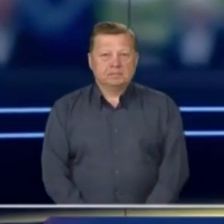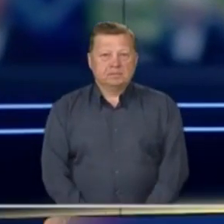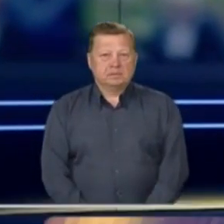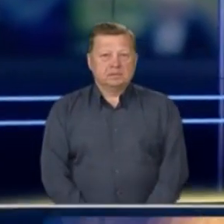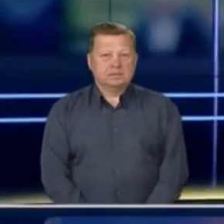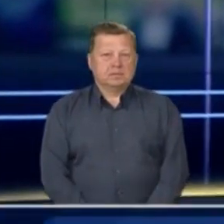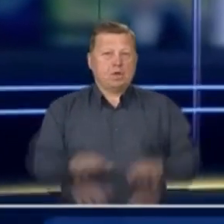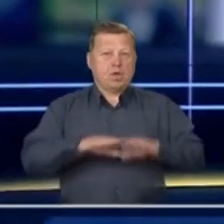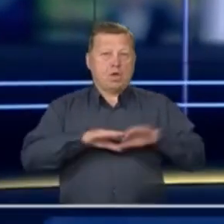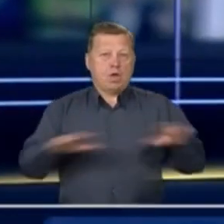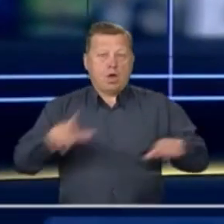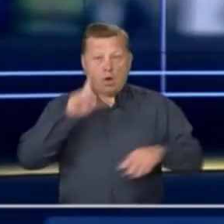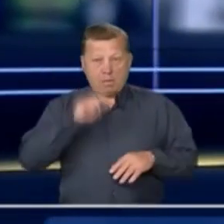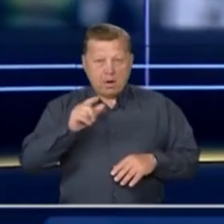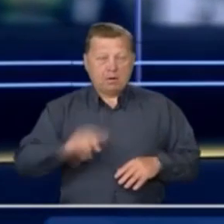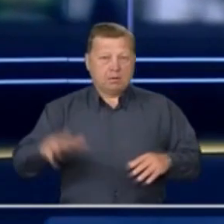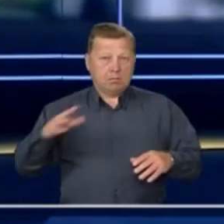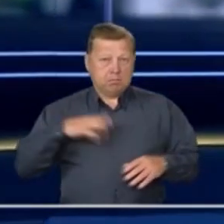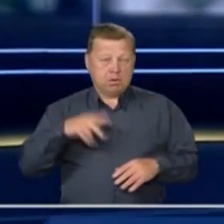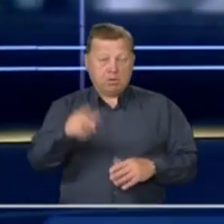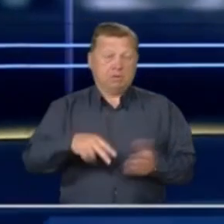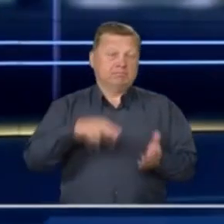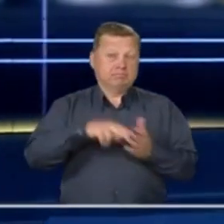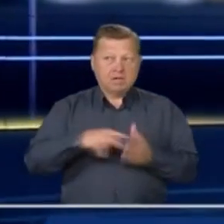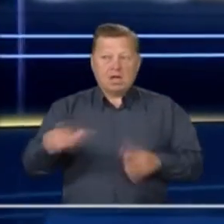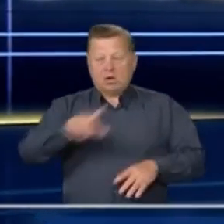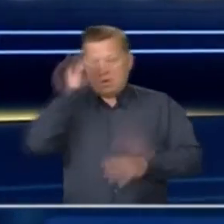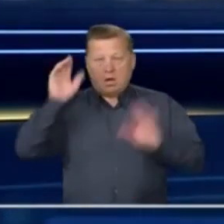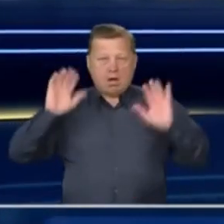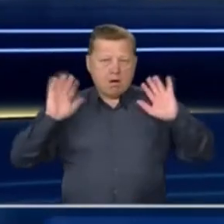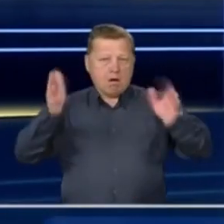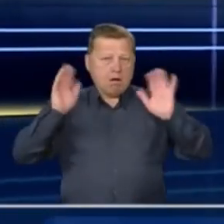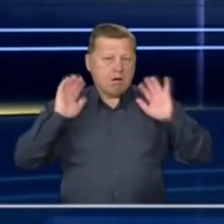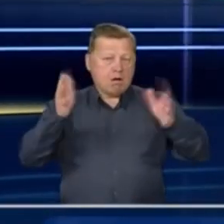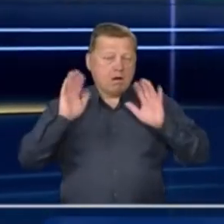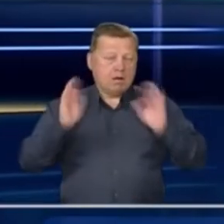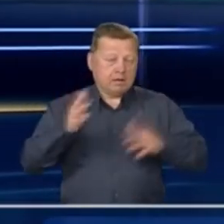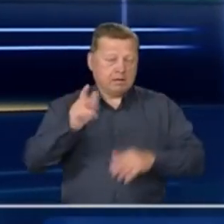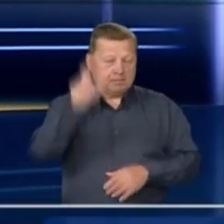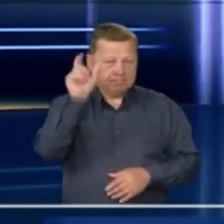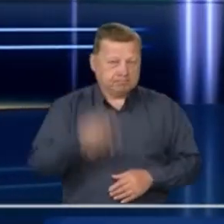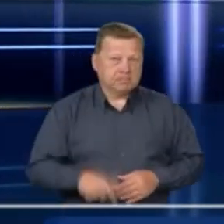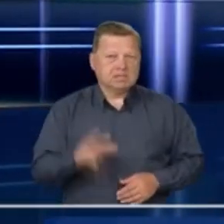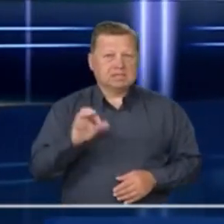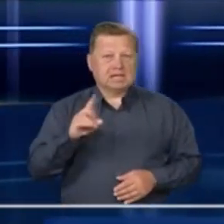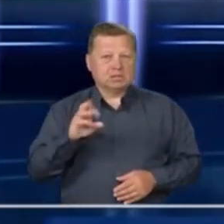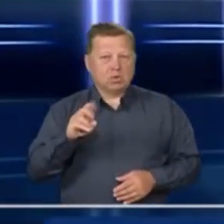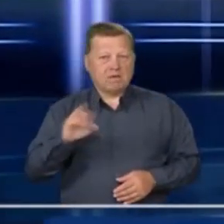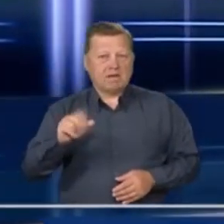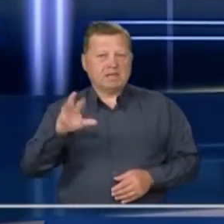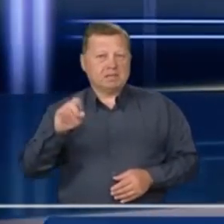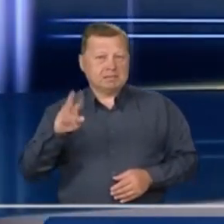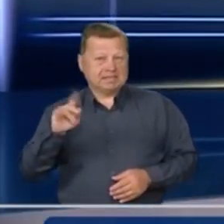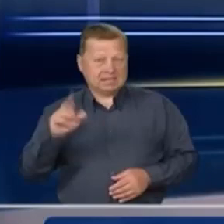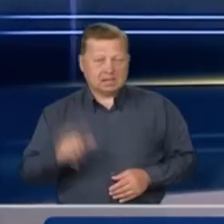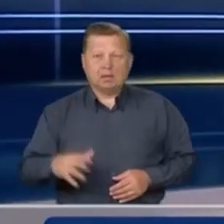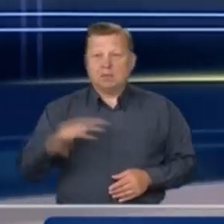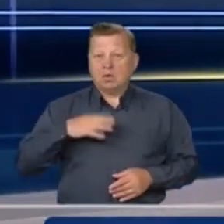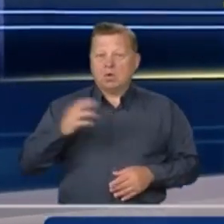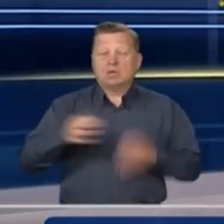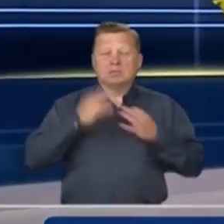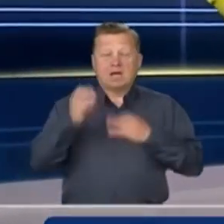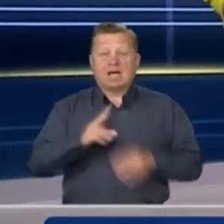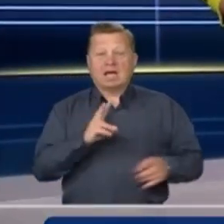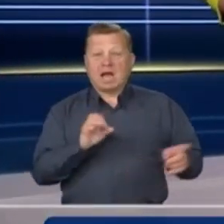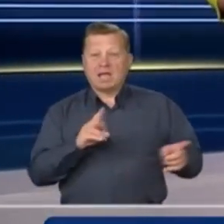scenie opolskiej otrzymała owacje na stojąco za swoje wzruszające i zachwycające występy. Stanisława Celińska zaśpiewała piosenki Seweryna